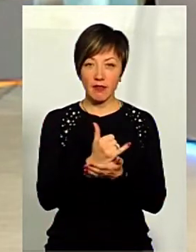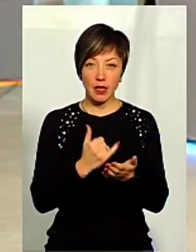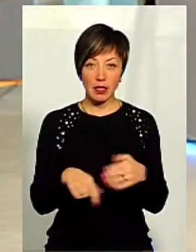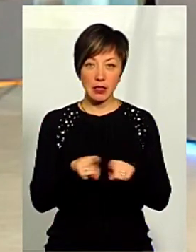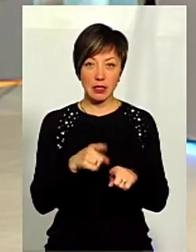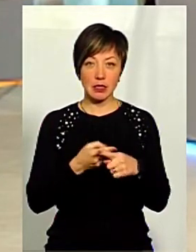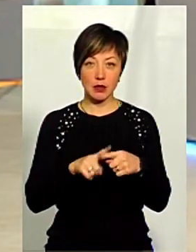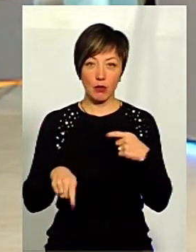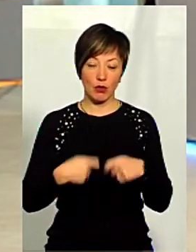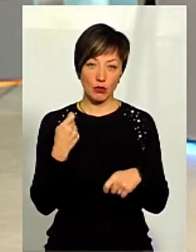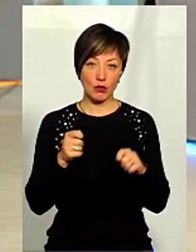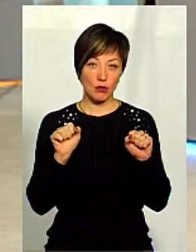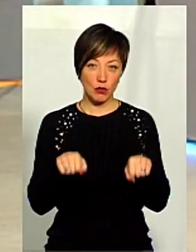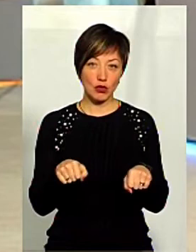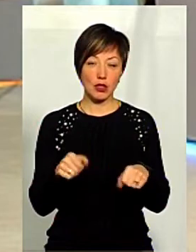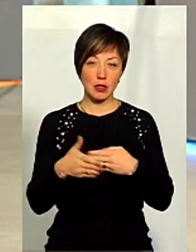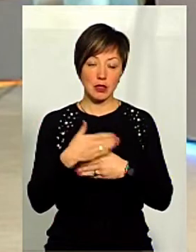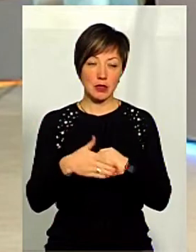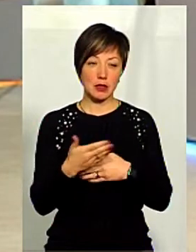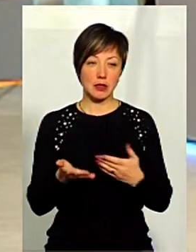так само є порушення. Тобто до них можна вживати